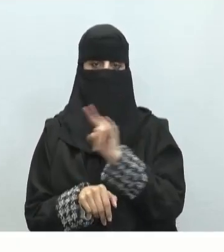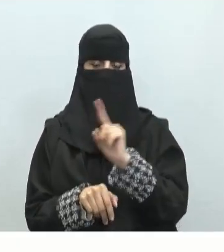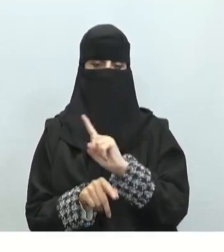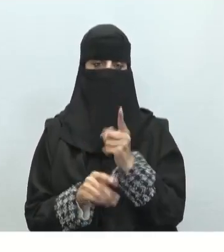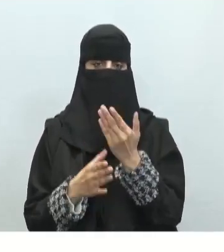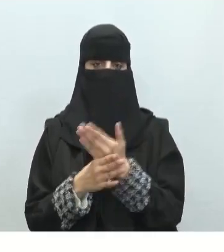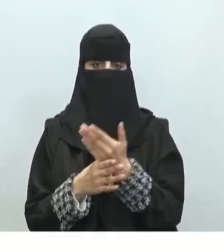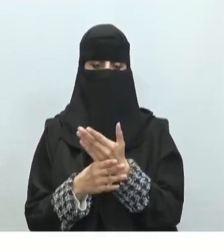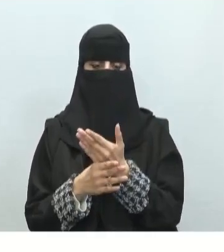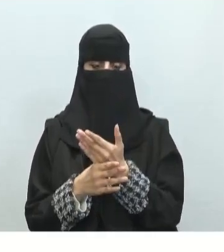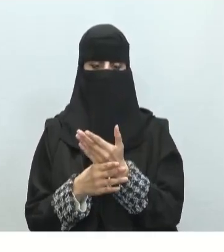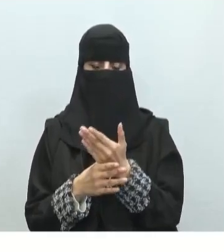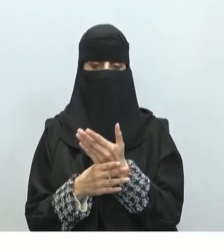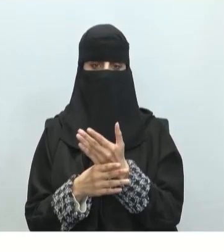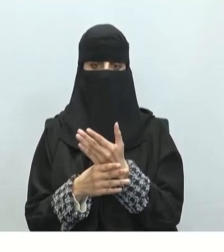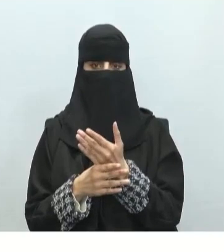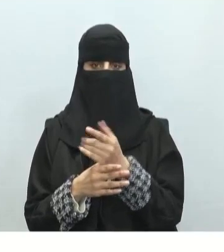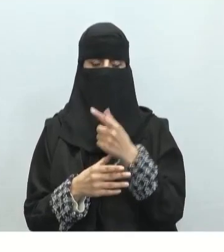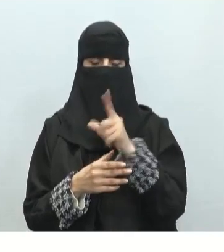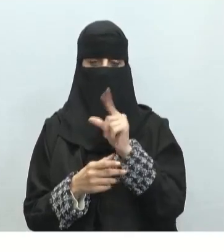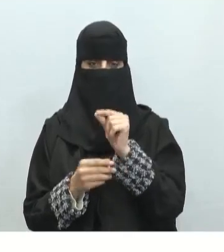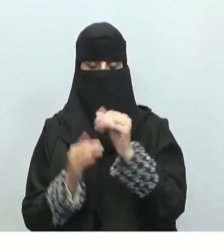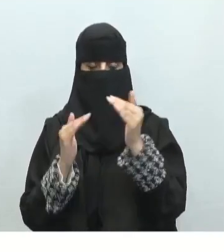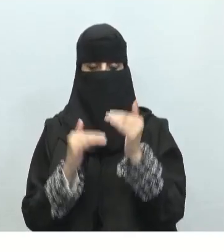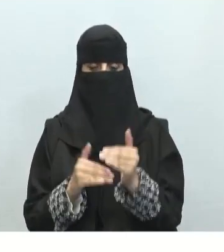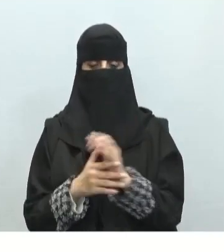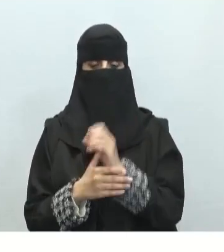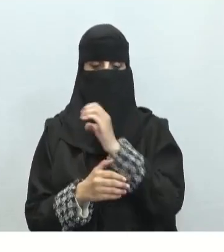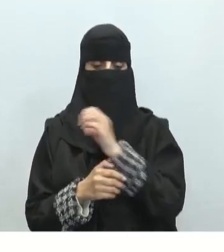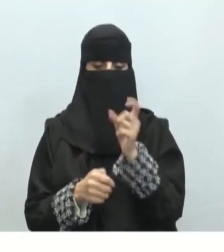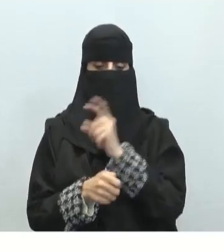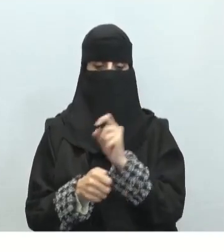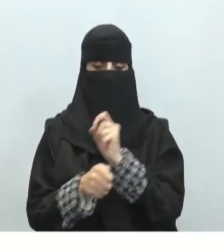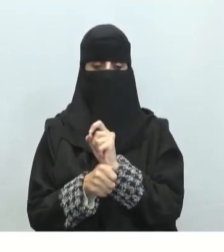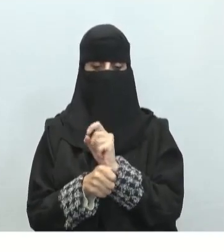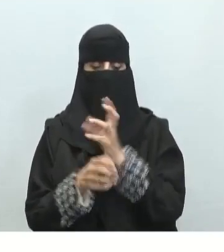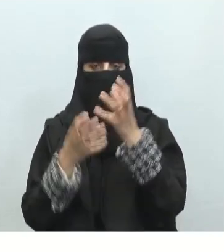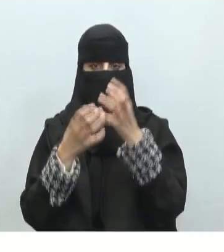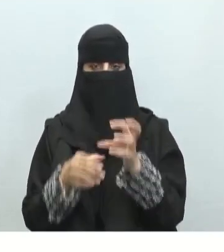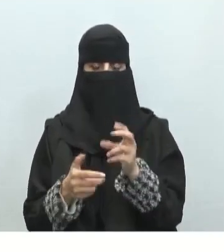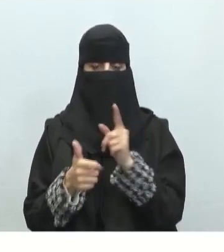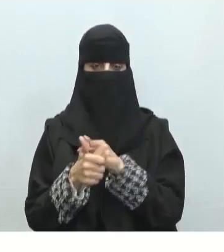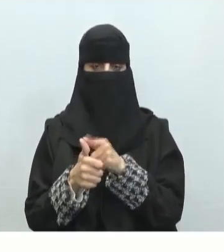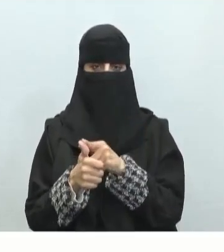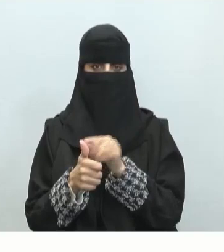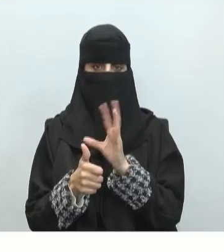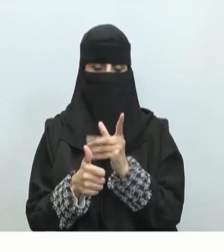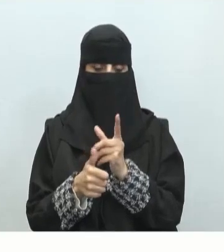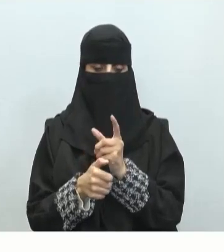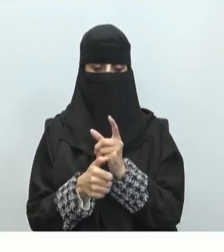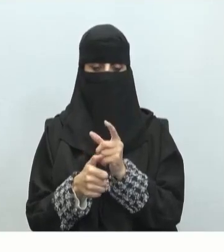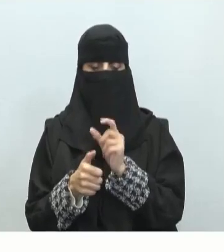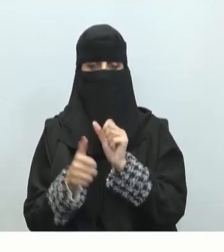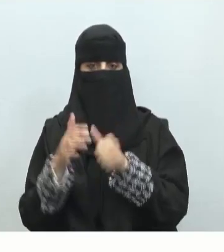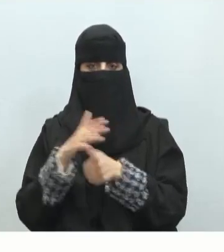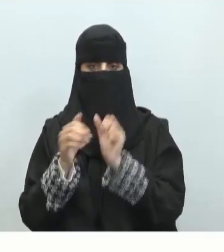حدوث فعل بدون فاعل الجمله الفعليه تتكون من ركنين اساسيين هما الفعل